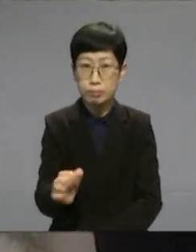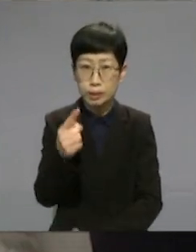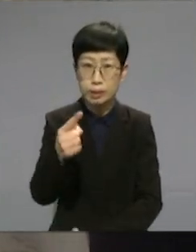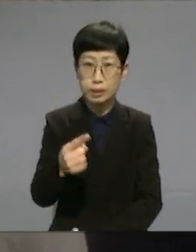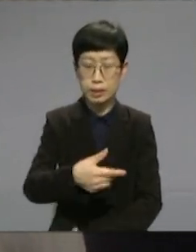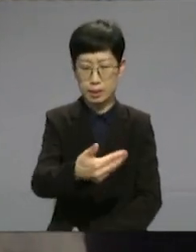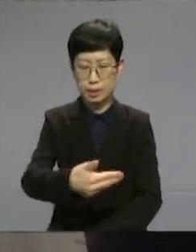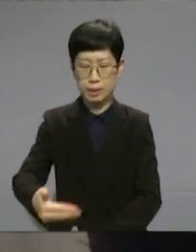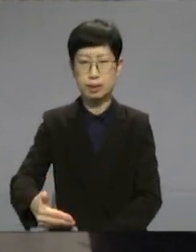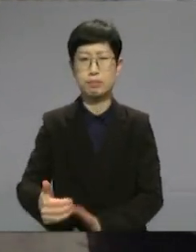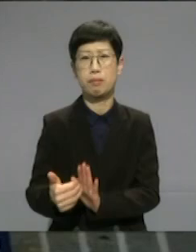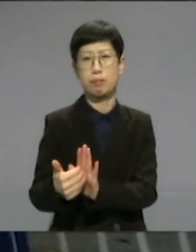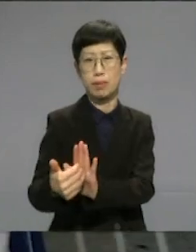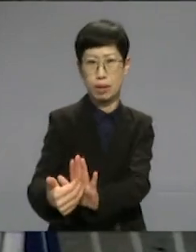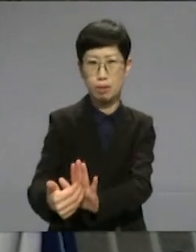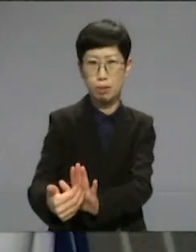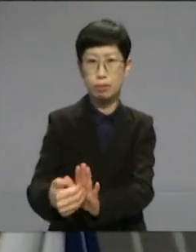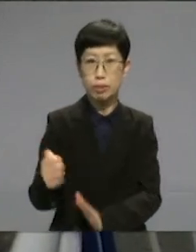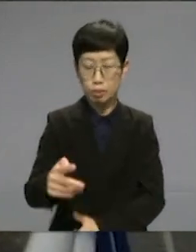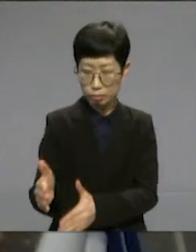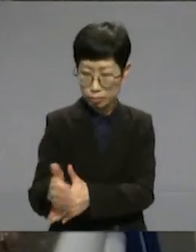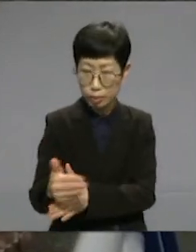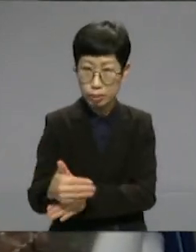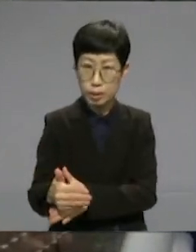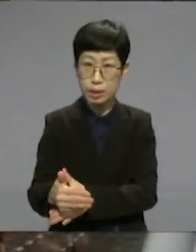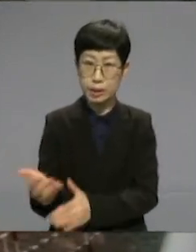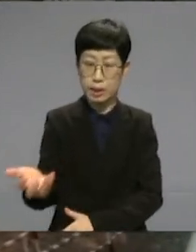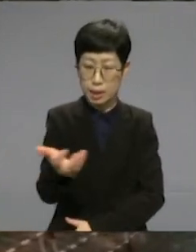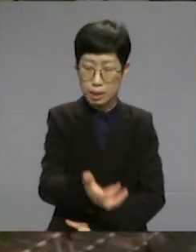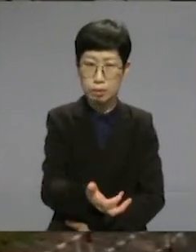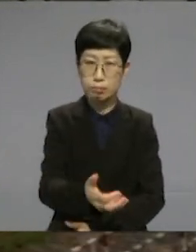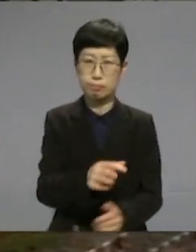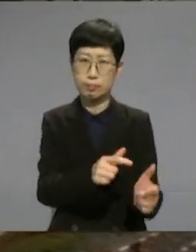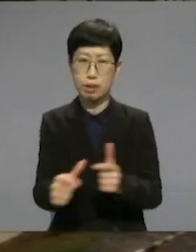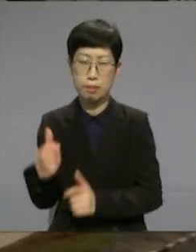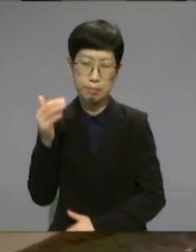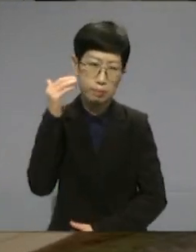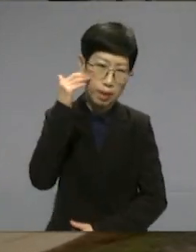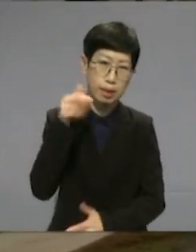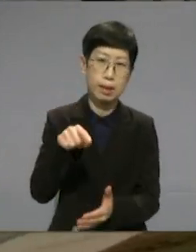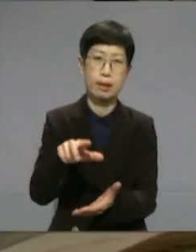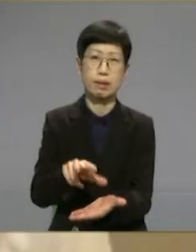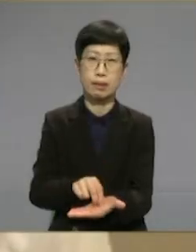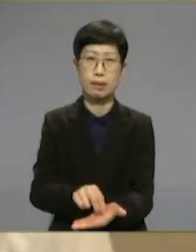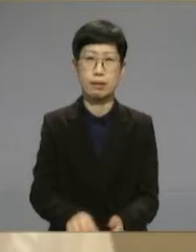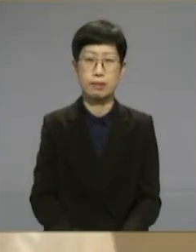변화시키고 산란기의 상류로 거슬러 올라가는 유 어종의 이동을